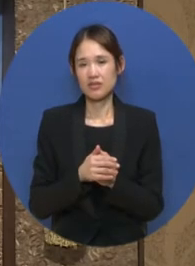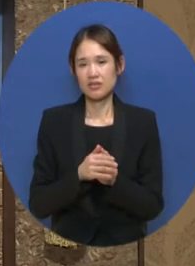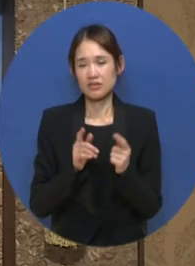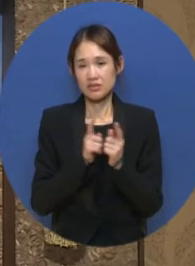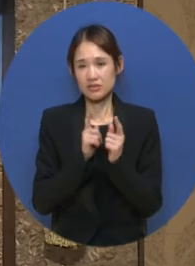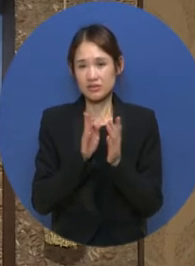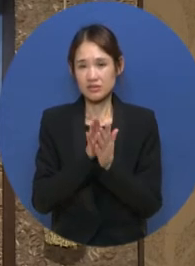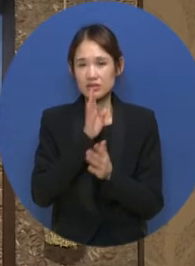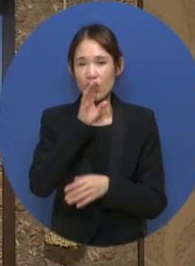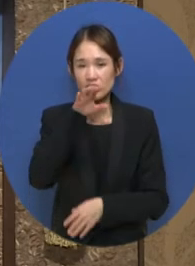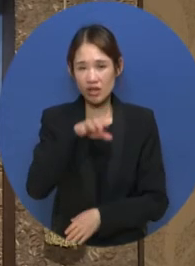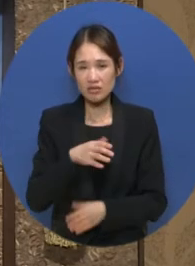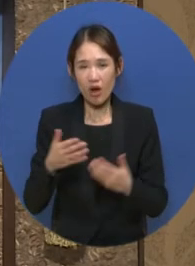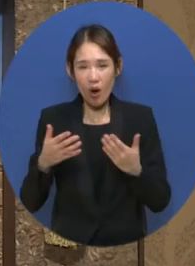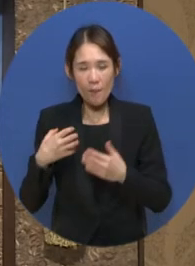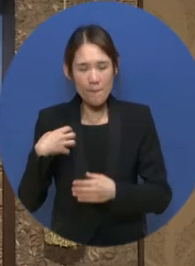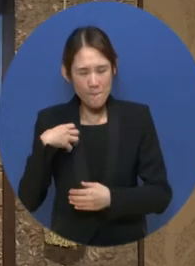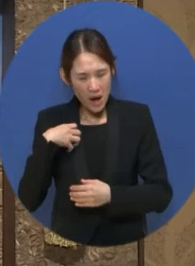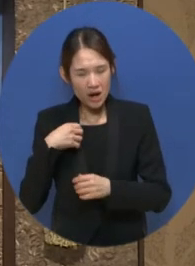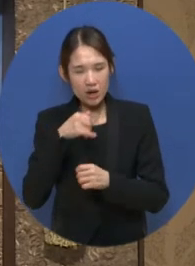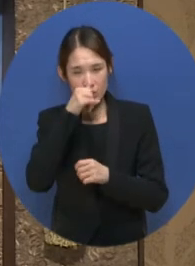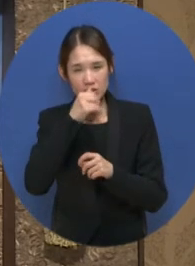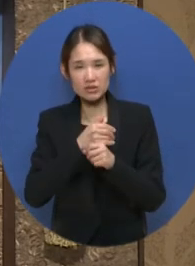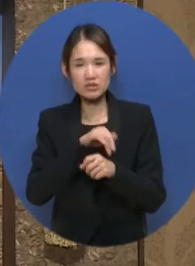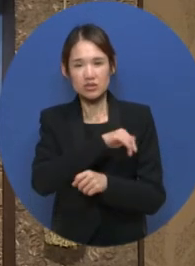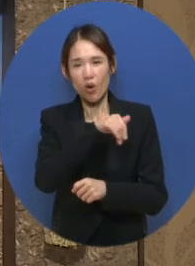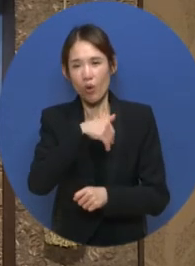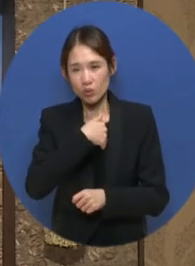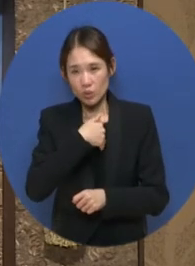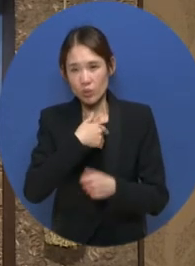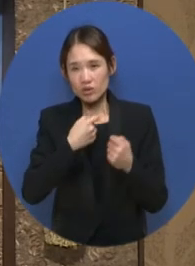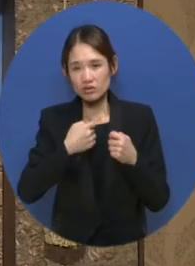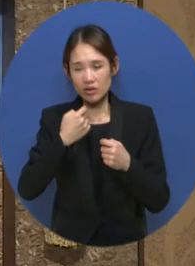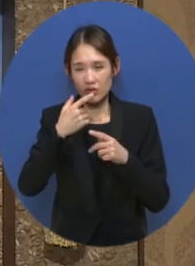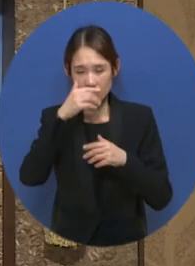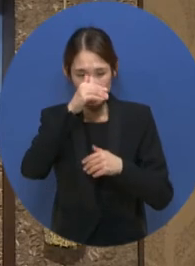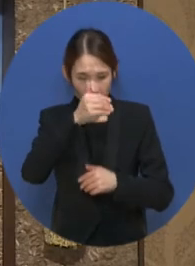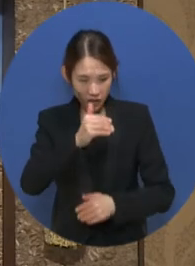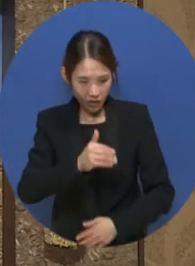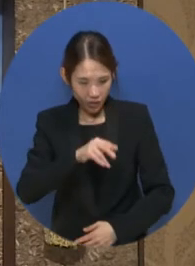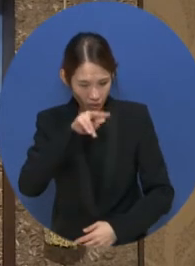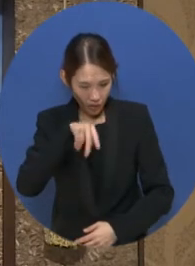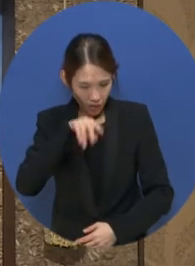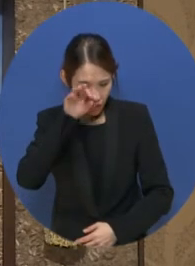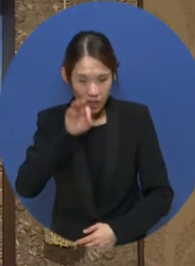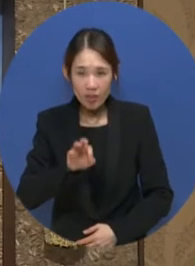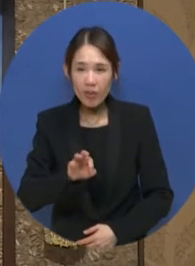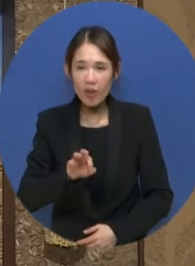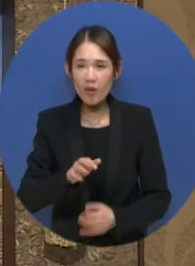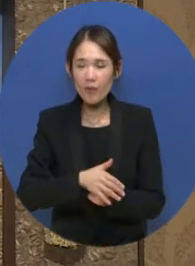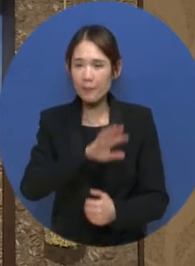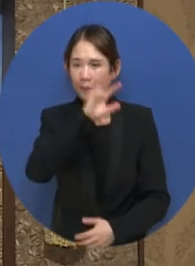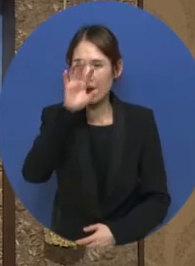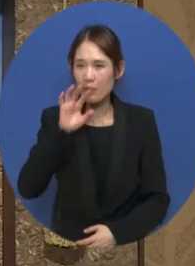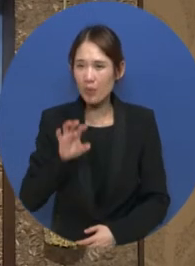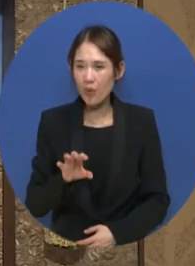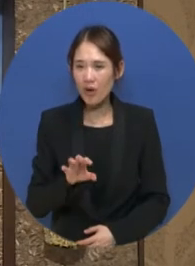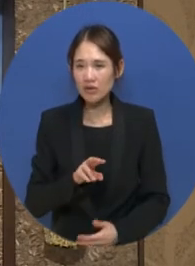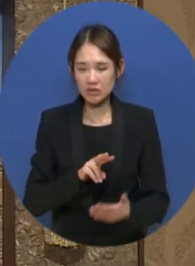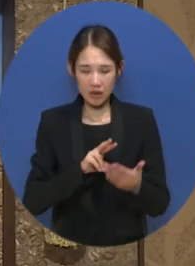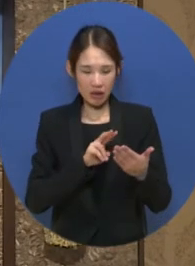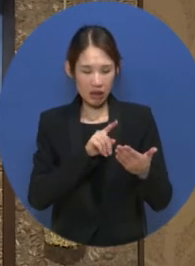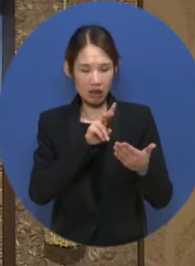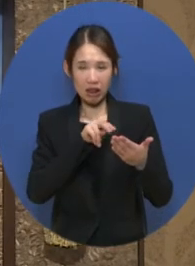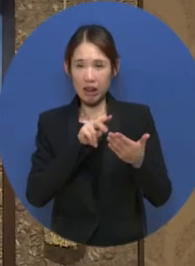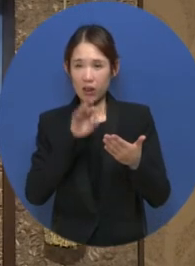현장에서 그 업무를 하고 있는 저희 돌 초 차도 그런 내용들을 다시 이제 기사에서 반복적으로 보는 것들에